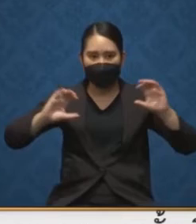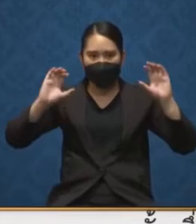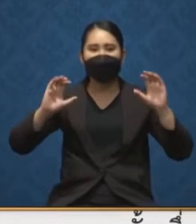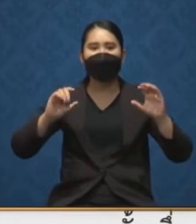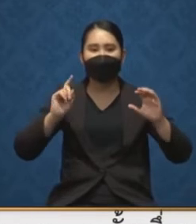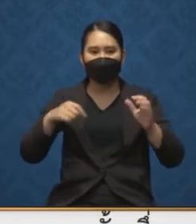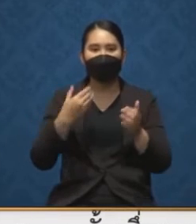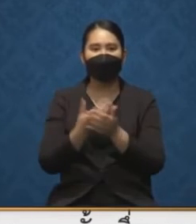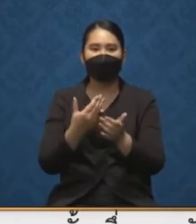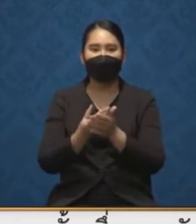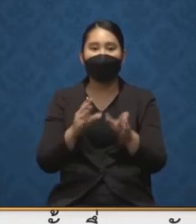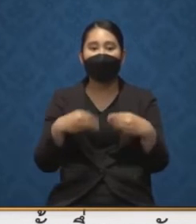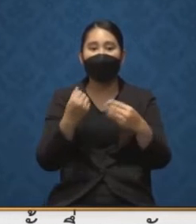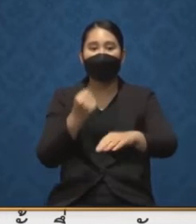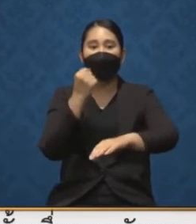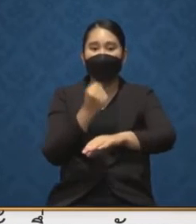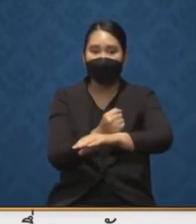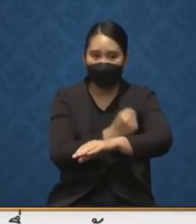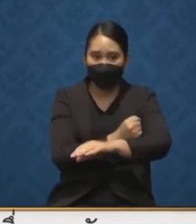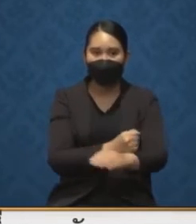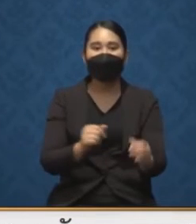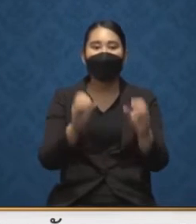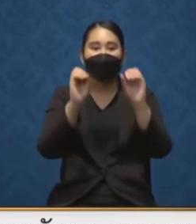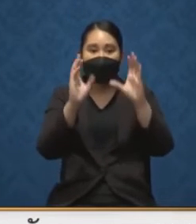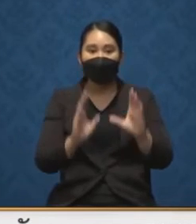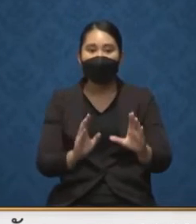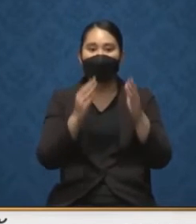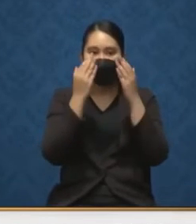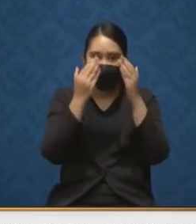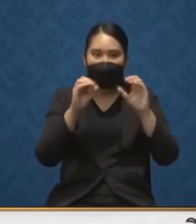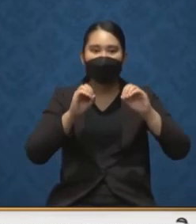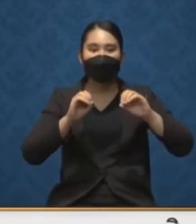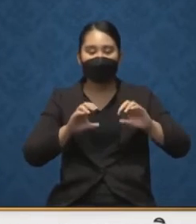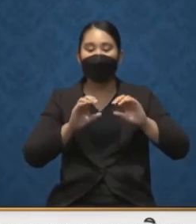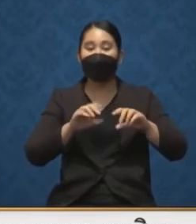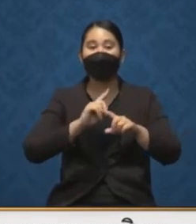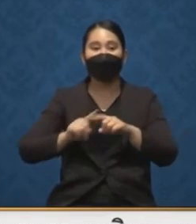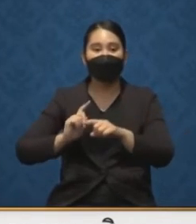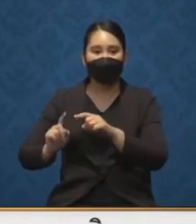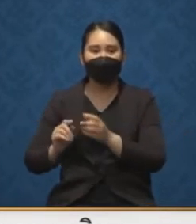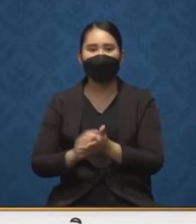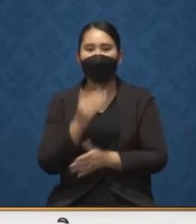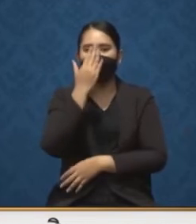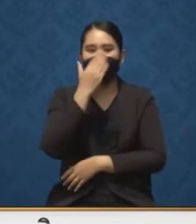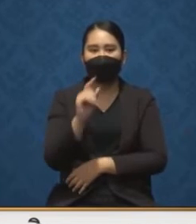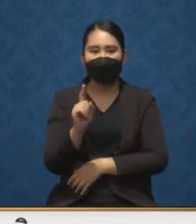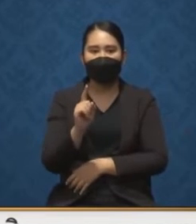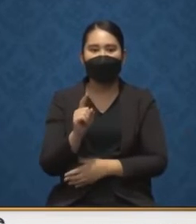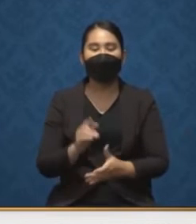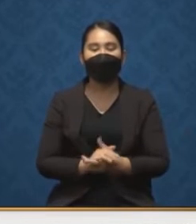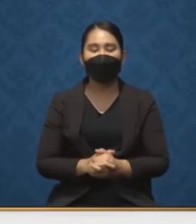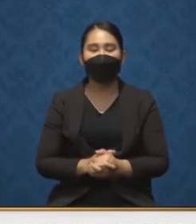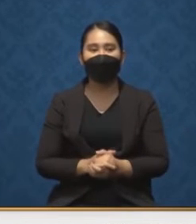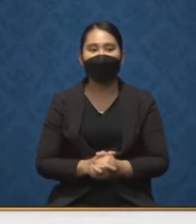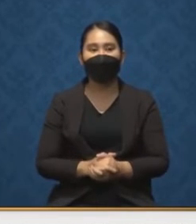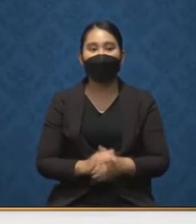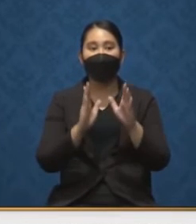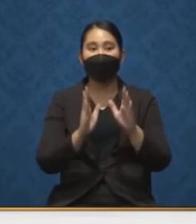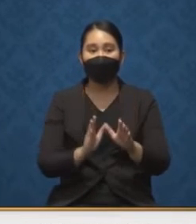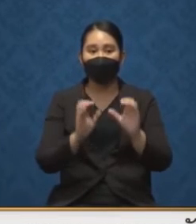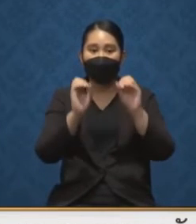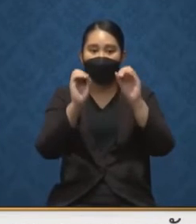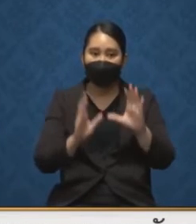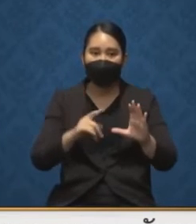ทนให้กับโต๊ะอิหม่ามกรรมการมัสยิดครูตะดีกาครูกุรุสัมพันธ์เพราะบุคคลเหล่